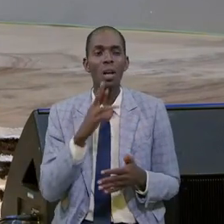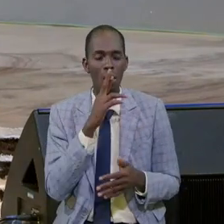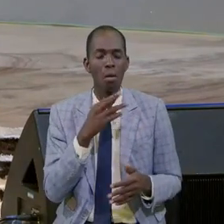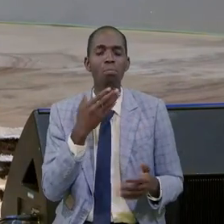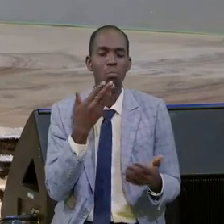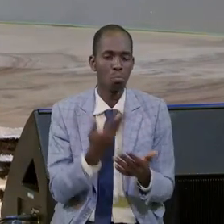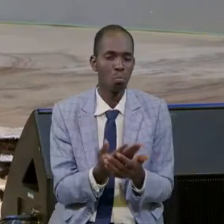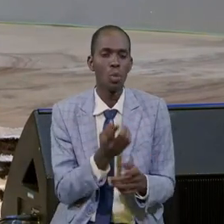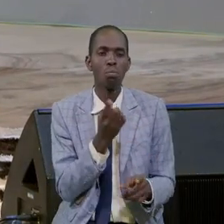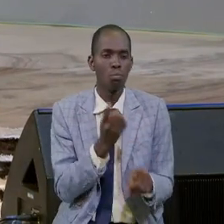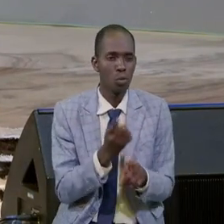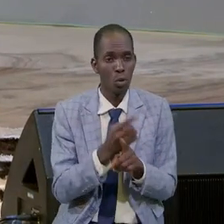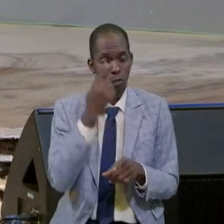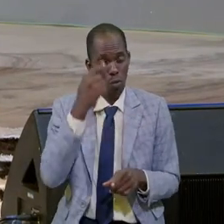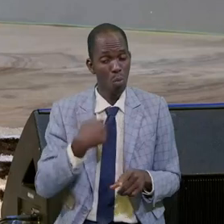tout